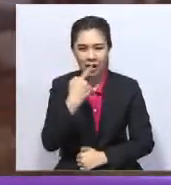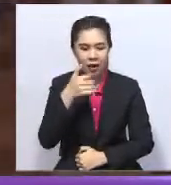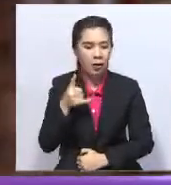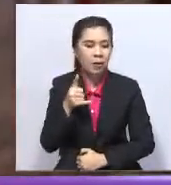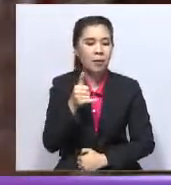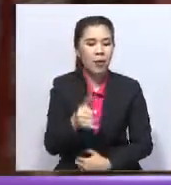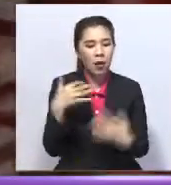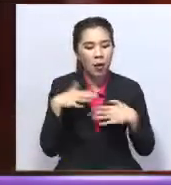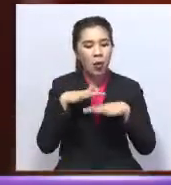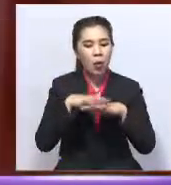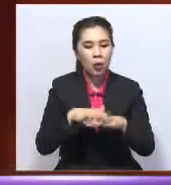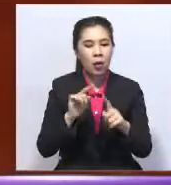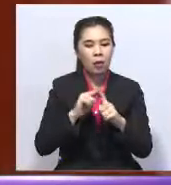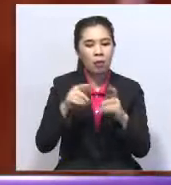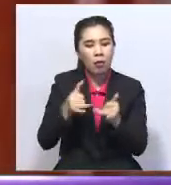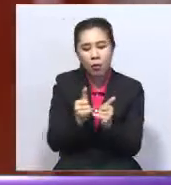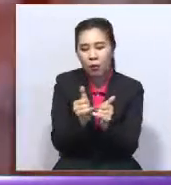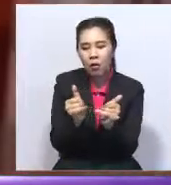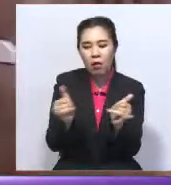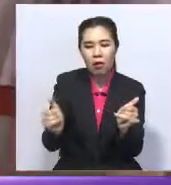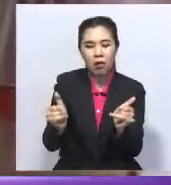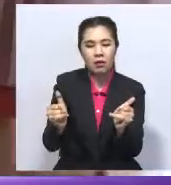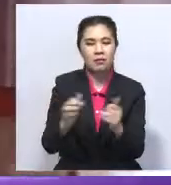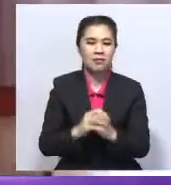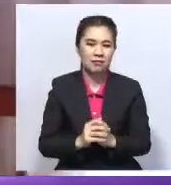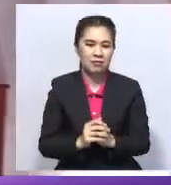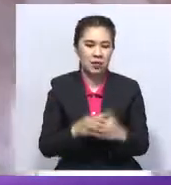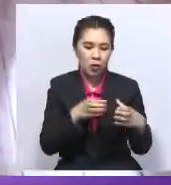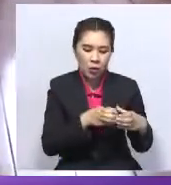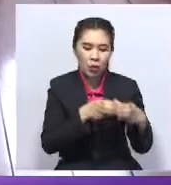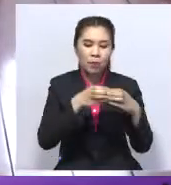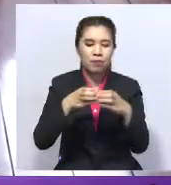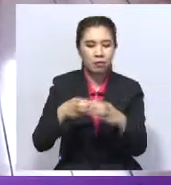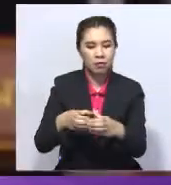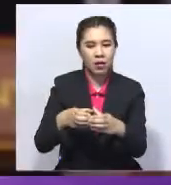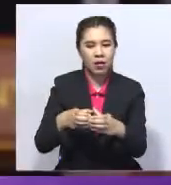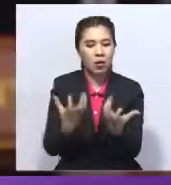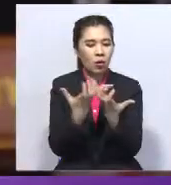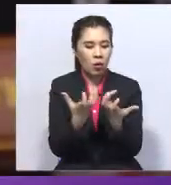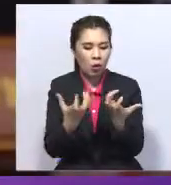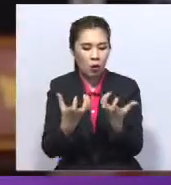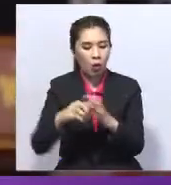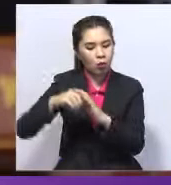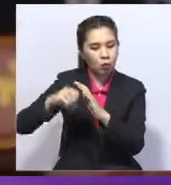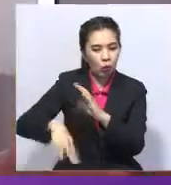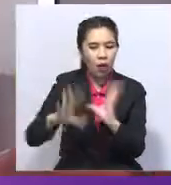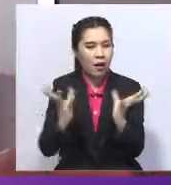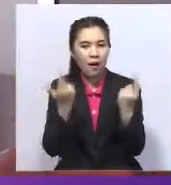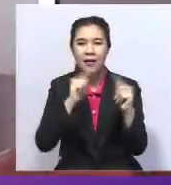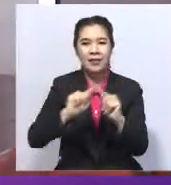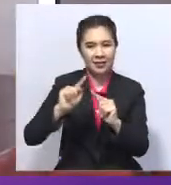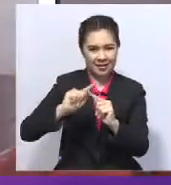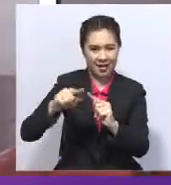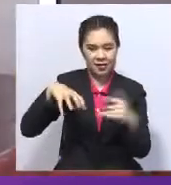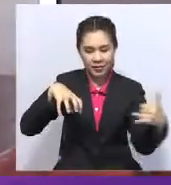กิดพัดหลงนะครับกับบุตรหลานหรือว่าคณะที่เดินทางมาเที่ยวด้วยกันหรือว่าทำสิ่งของหล่นหายนะครับก็สามารถมา